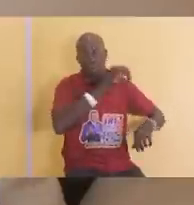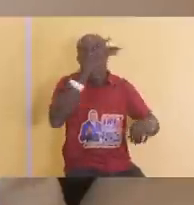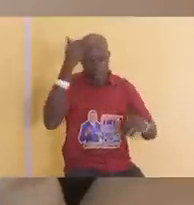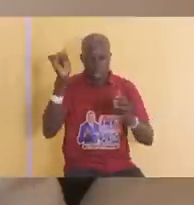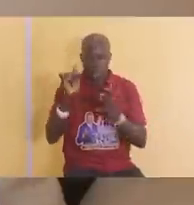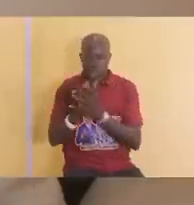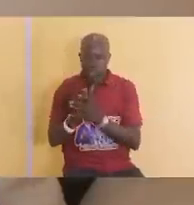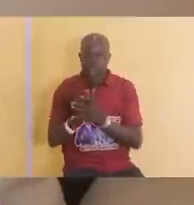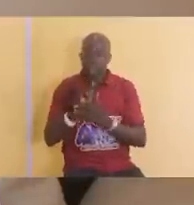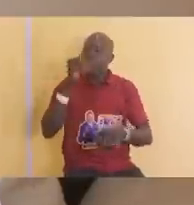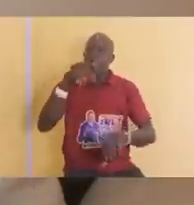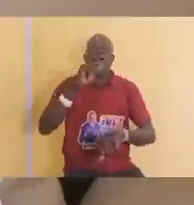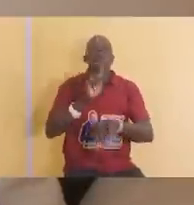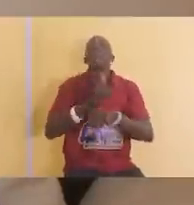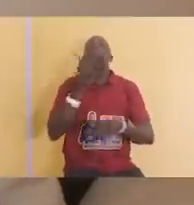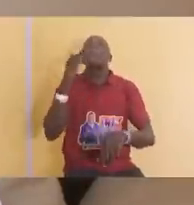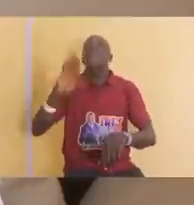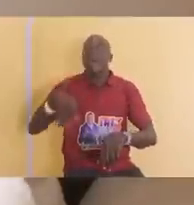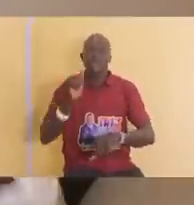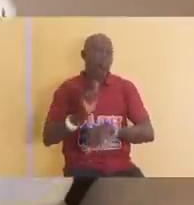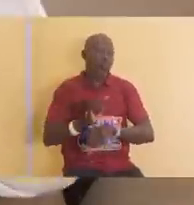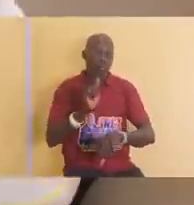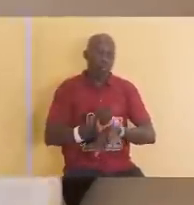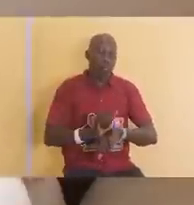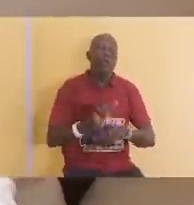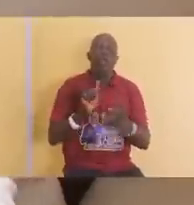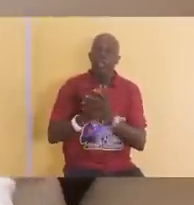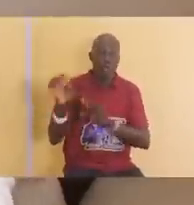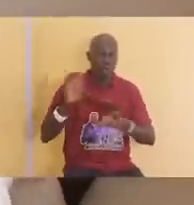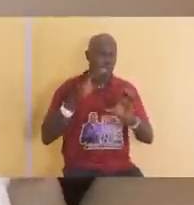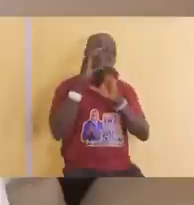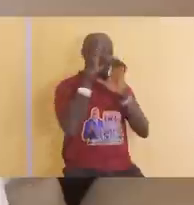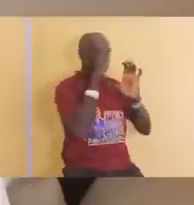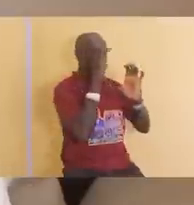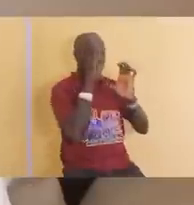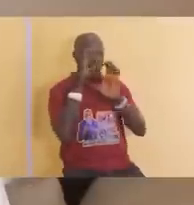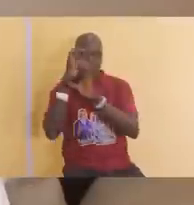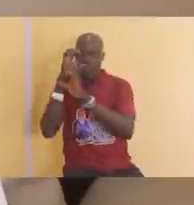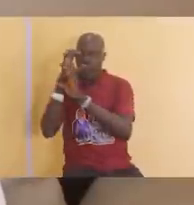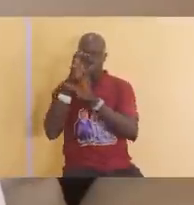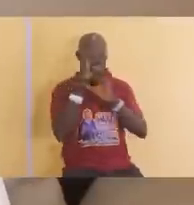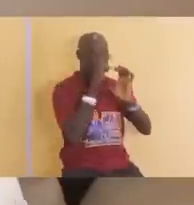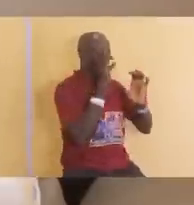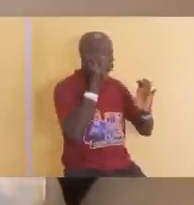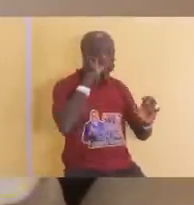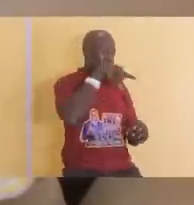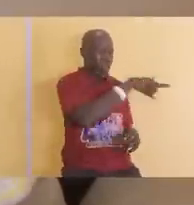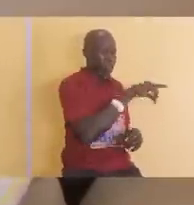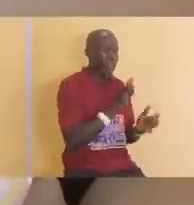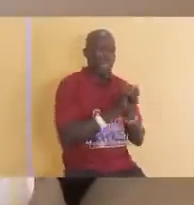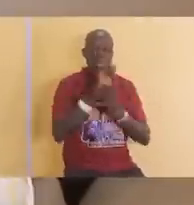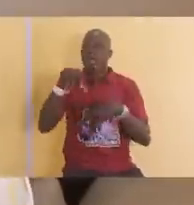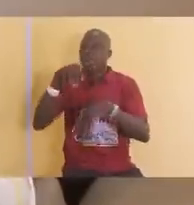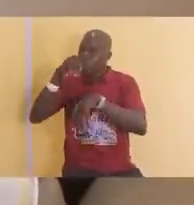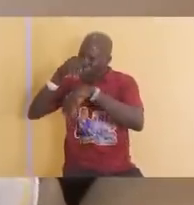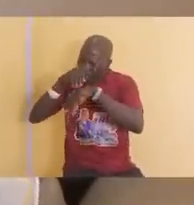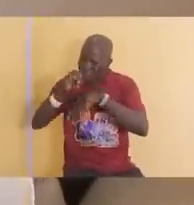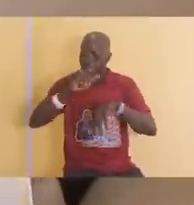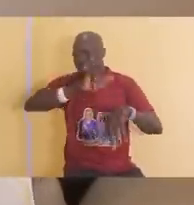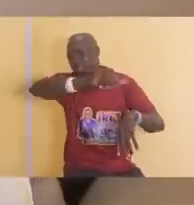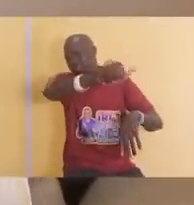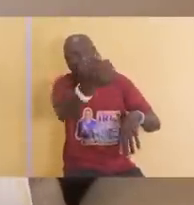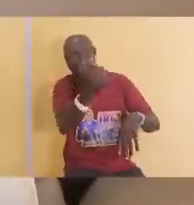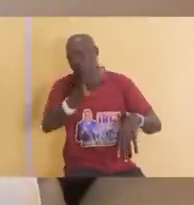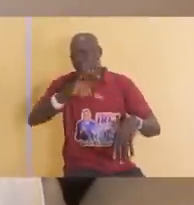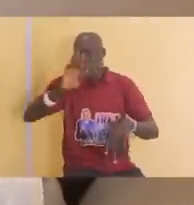pé iṣẹ́ burúkú ni wọ́n ṣe wọ́n ṣe fídíò wọ́n fi fídíò mẹ́ wọ́n máa sẹ́ẹ̀dì àwọn